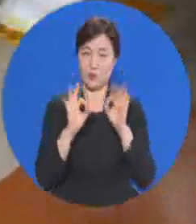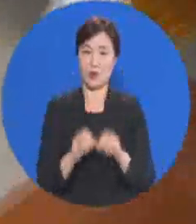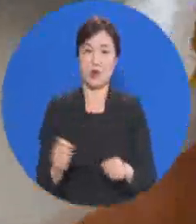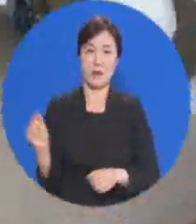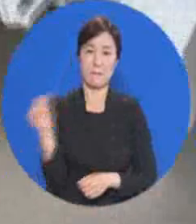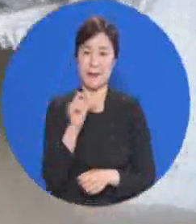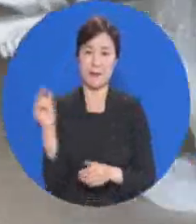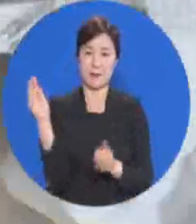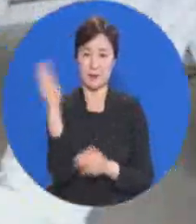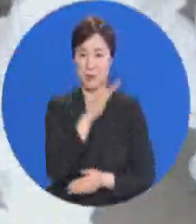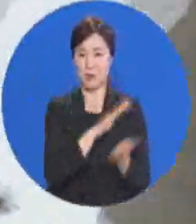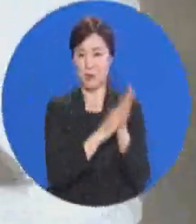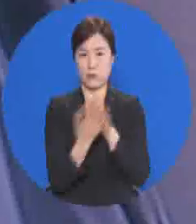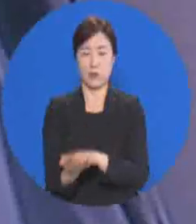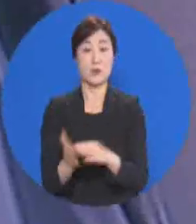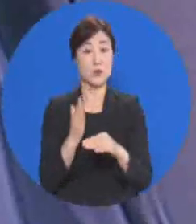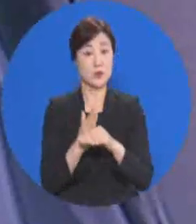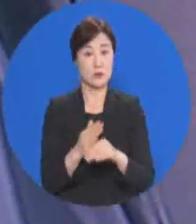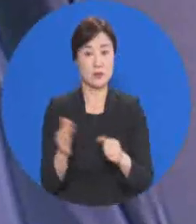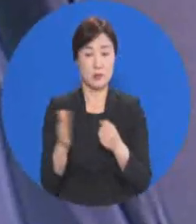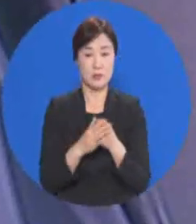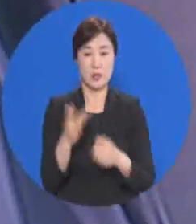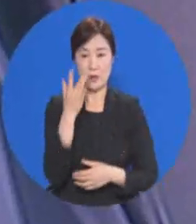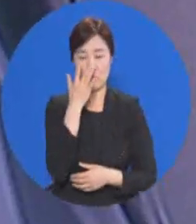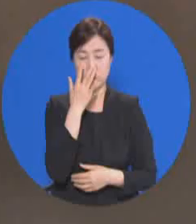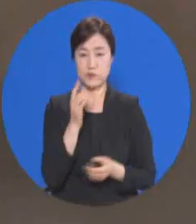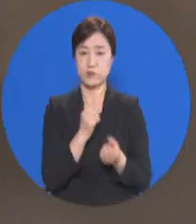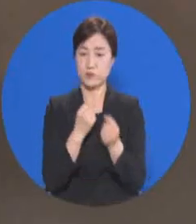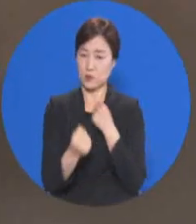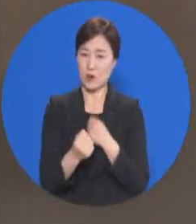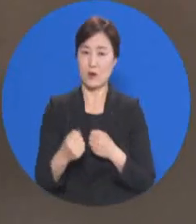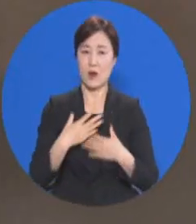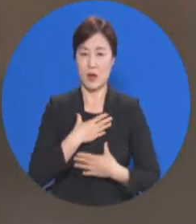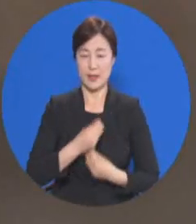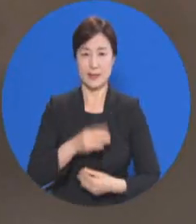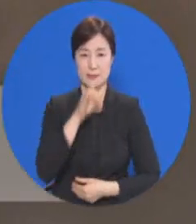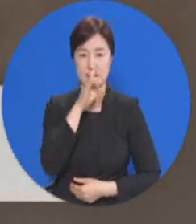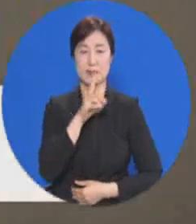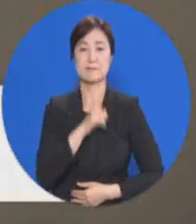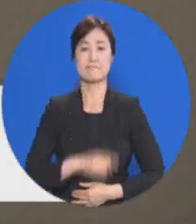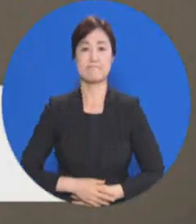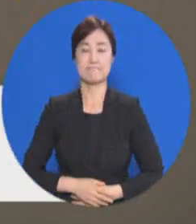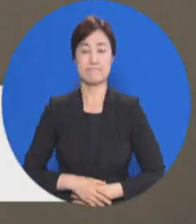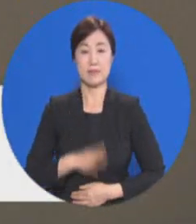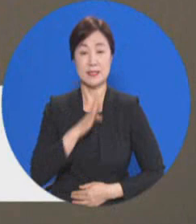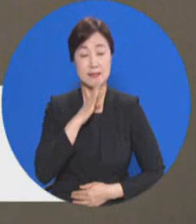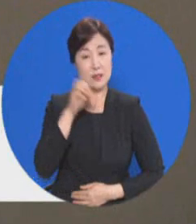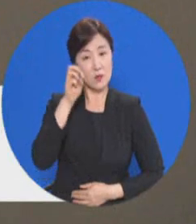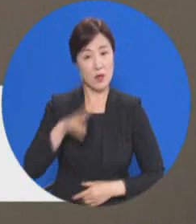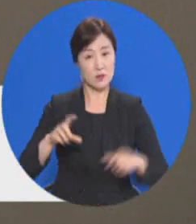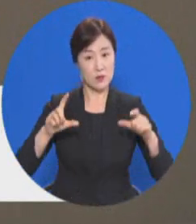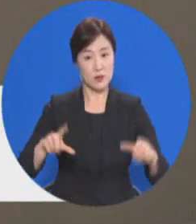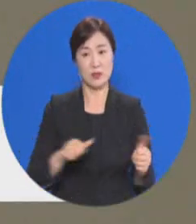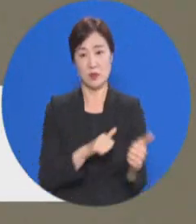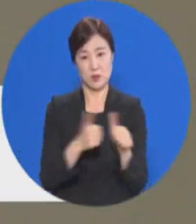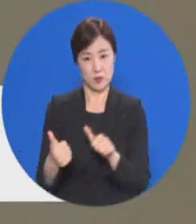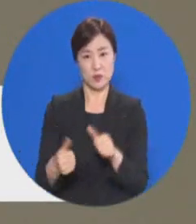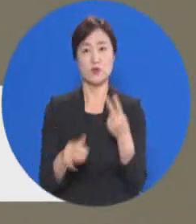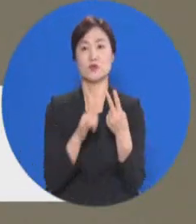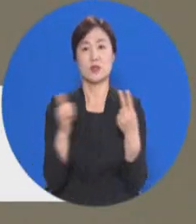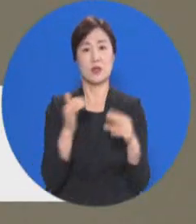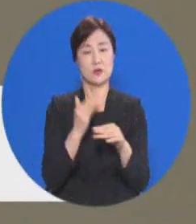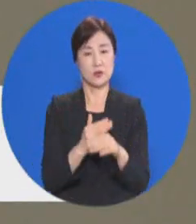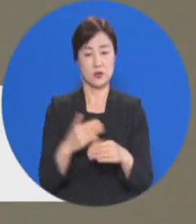경우가 많아 무증상 확진자라도 안심할 수 없다는 겁니다. 실제 광주에서 코로나로 숨진 확진자 2명도